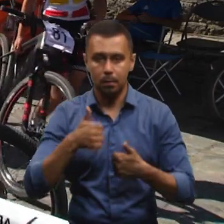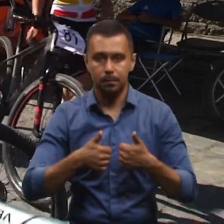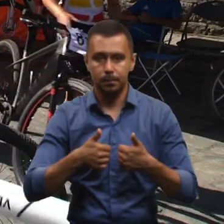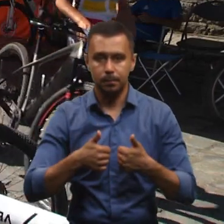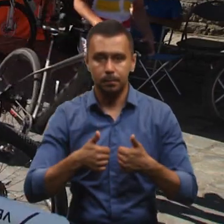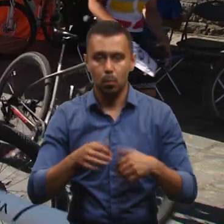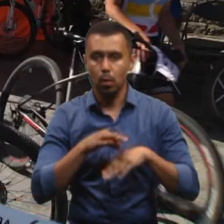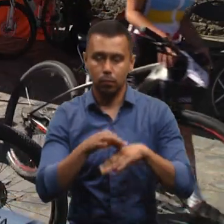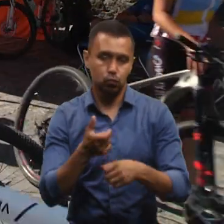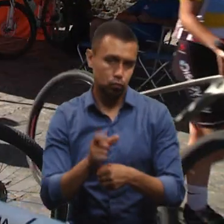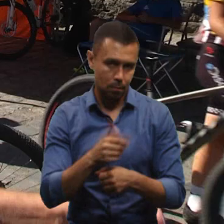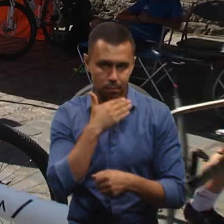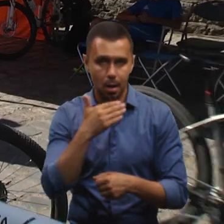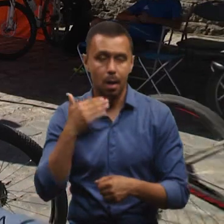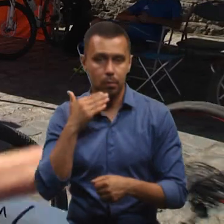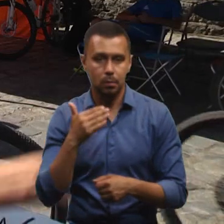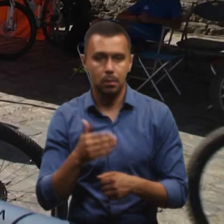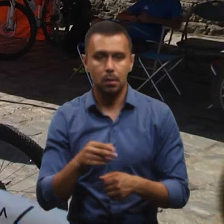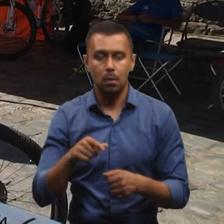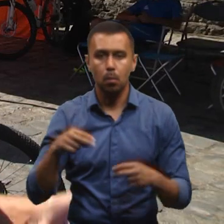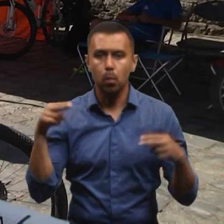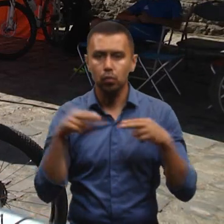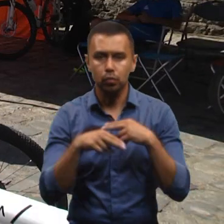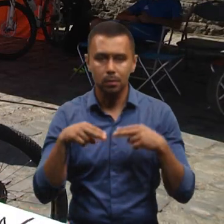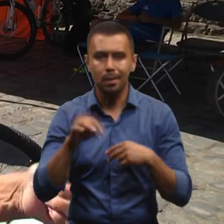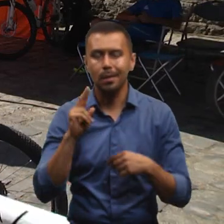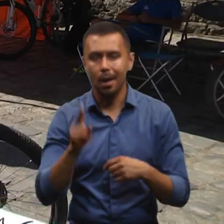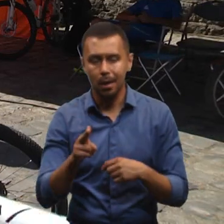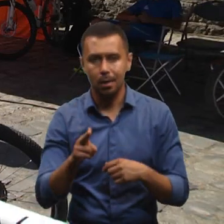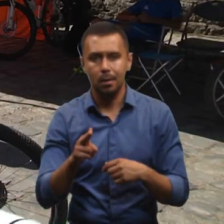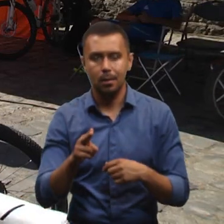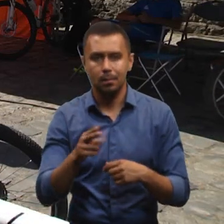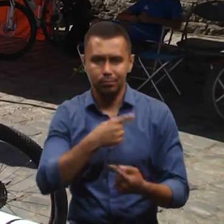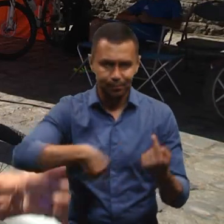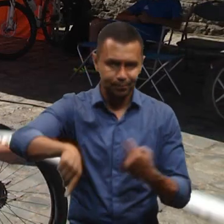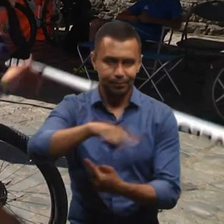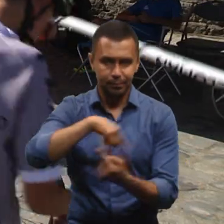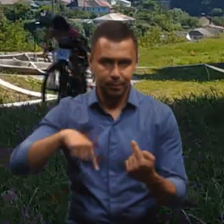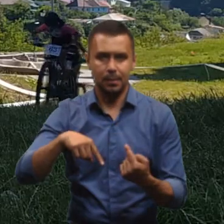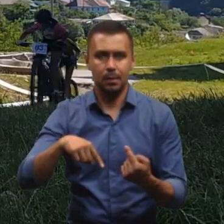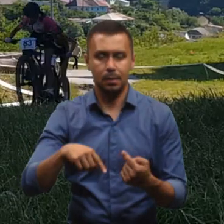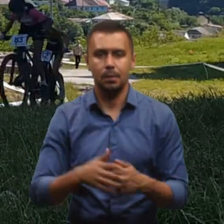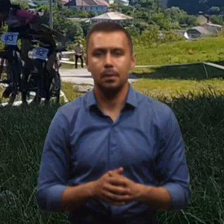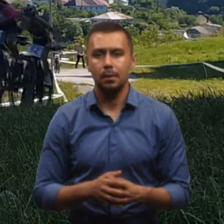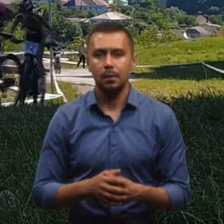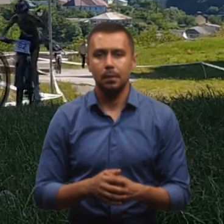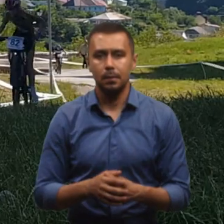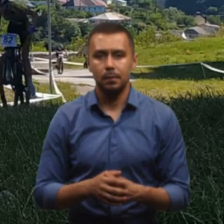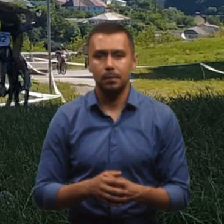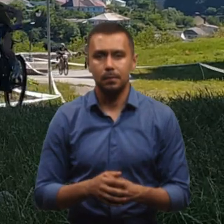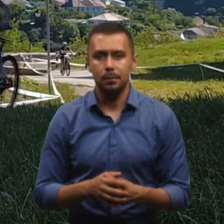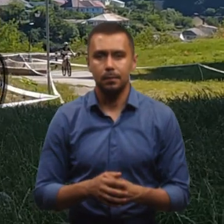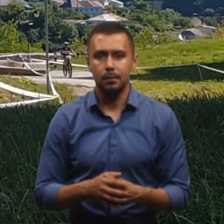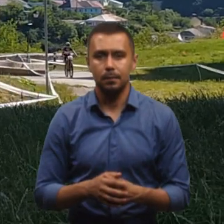змагань перевели, дуже багато. І по шосе, і по треку, і по байку, і по BMX, і по кросу.